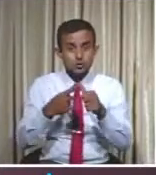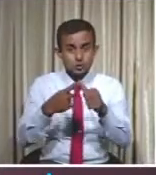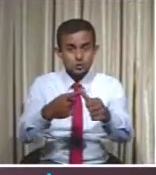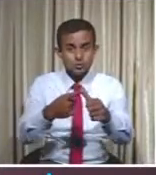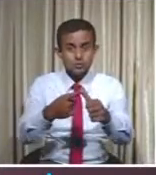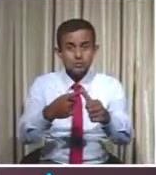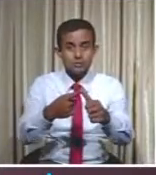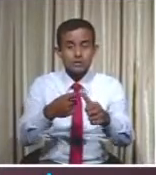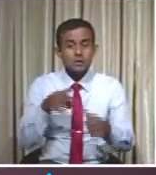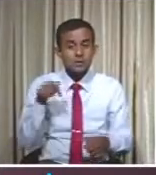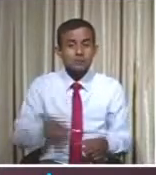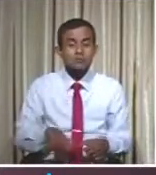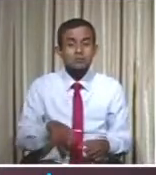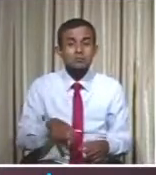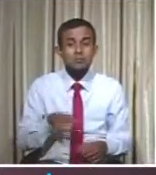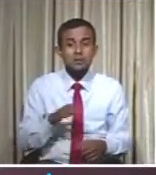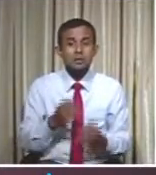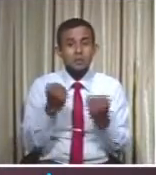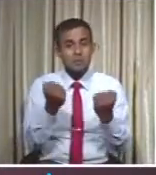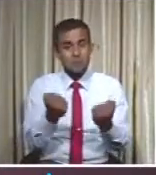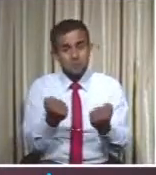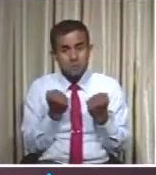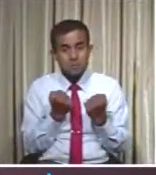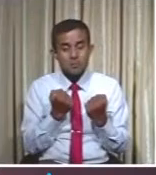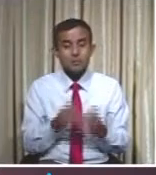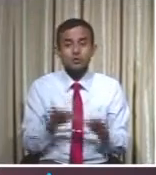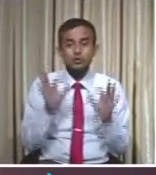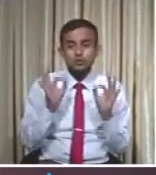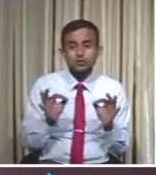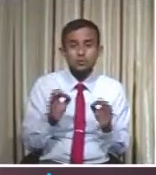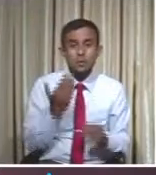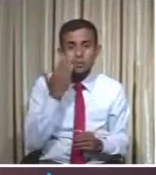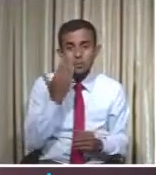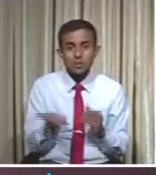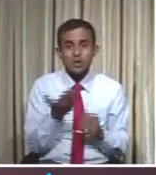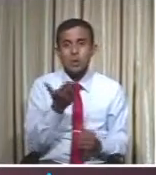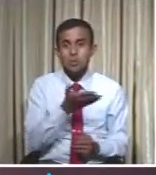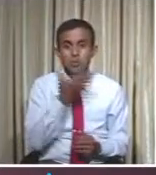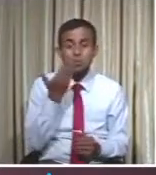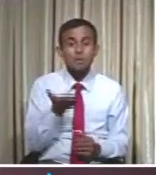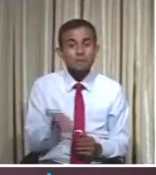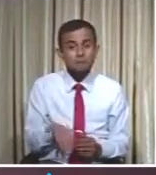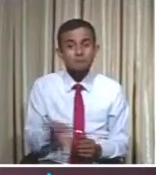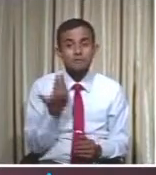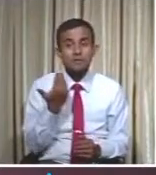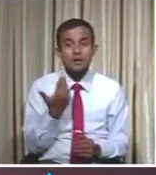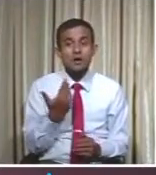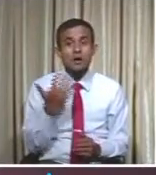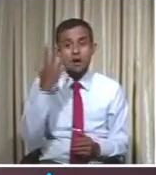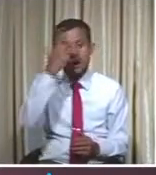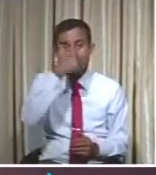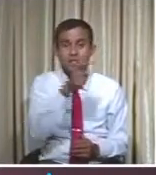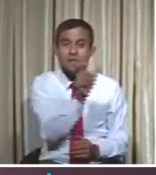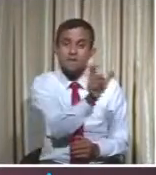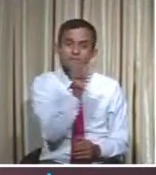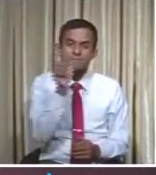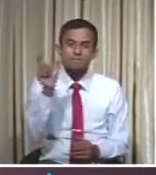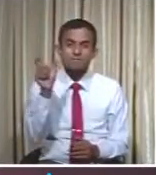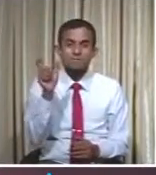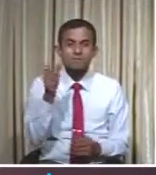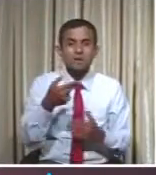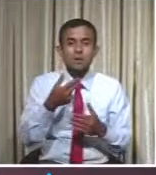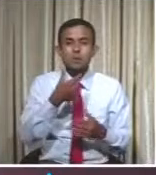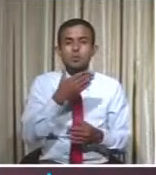උත්තරවත් මේ තියෙන මේ අභියෝග වලට අපිට හරි හැටි මූණ දෙන්න පුළුවන් වෙන්නේ ලස්සන වචන වලින්වත්